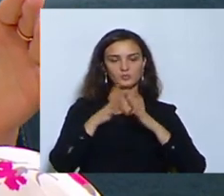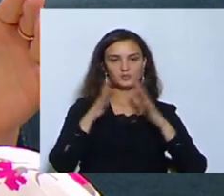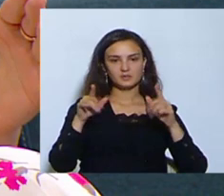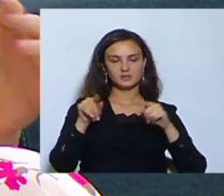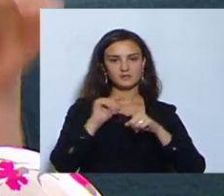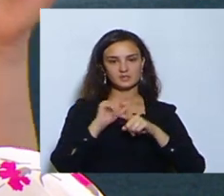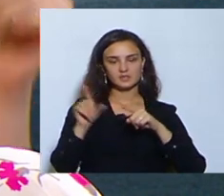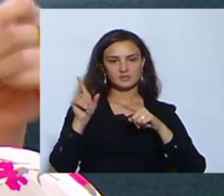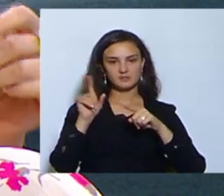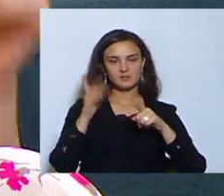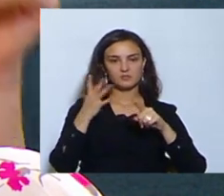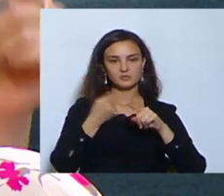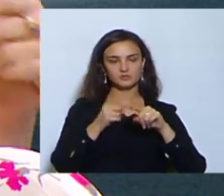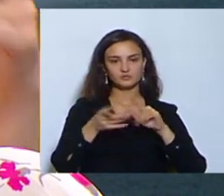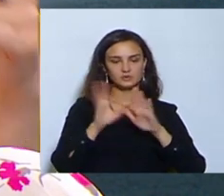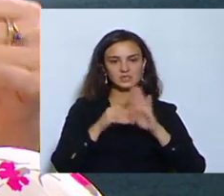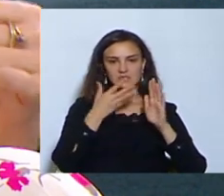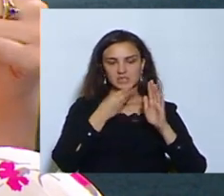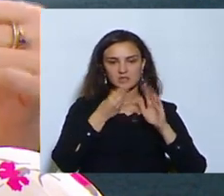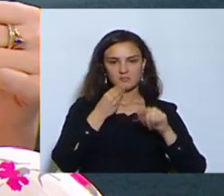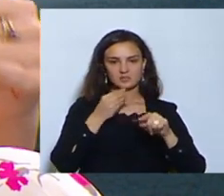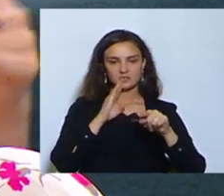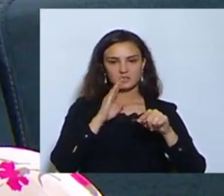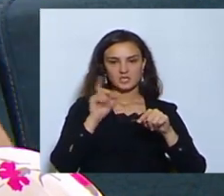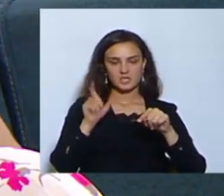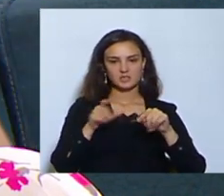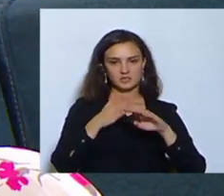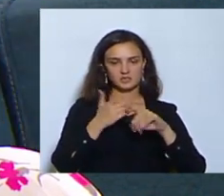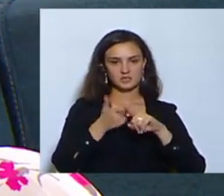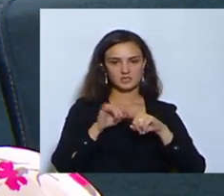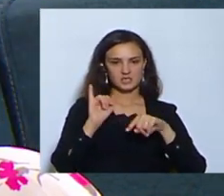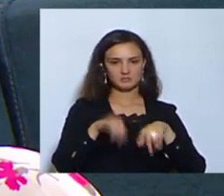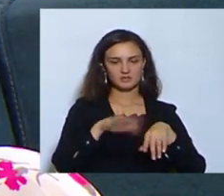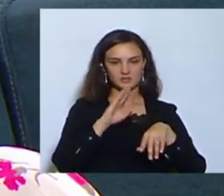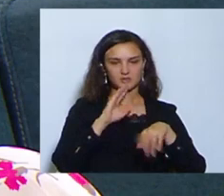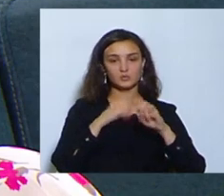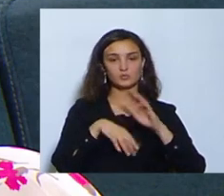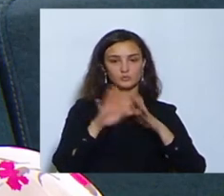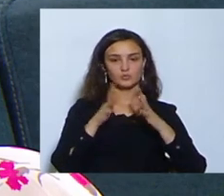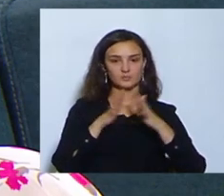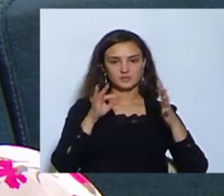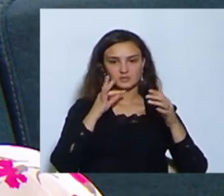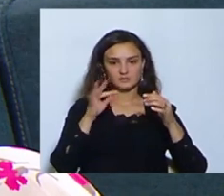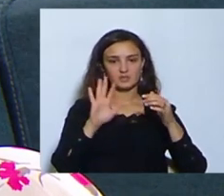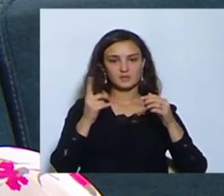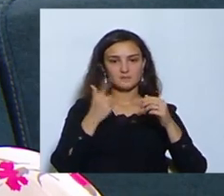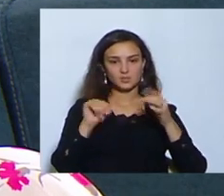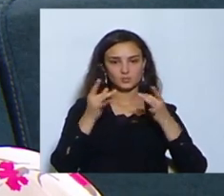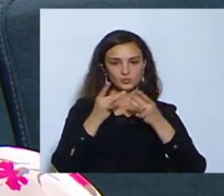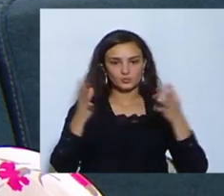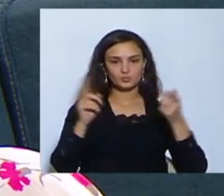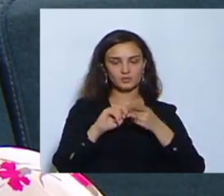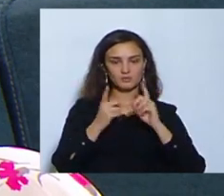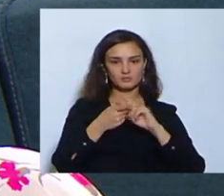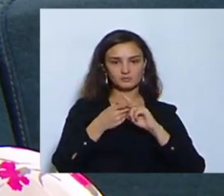აშლილობების გავრცელება, რომელშიც სილამაზის ეტალონი ქალის არის ძალიან გამხდარი ქალი. უფრო მეტსაც გეტყვით. არა მხოლოდ კულტურები,